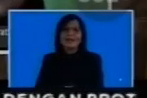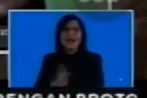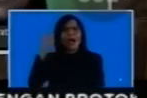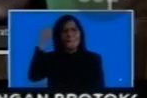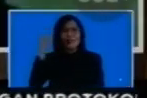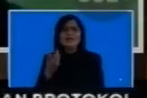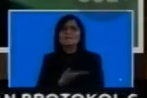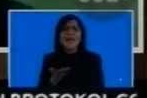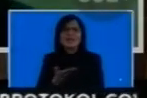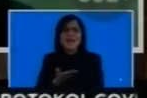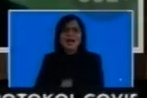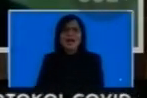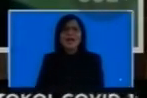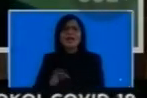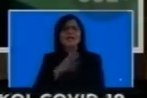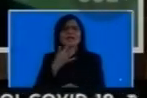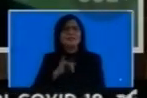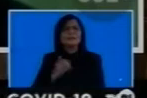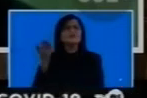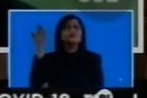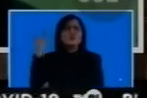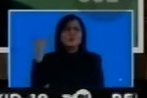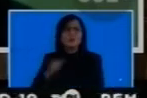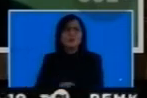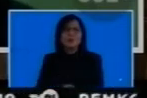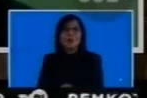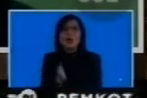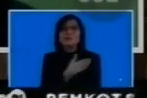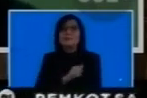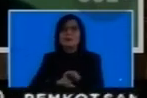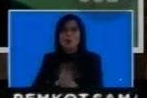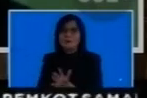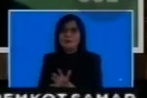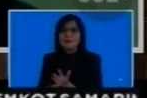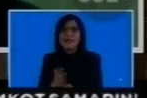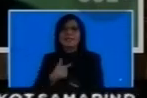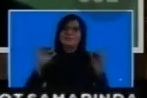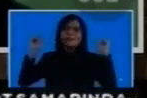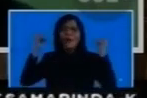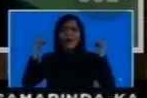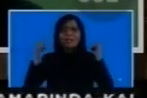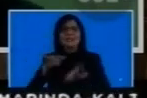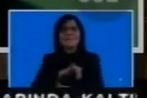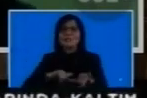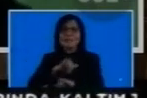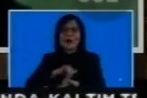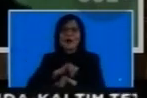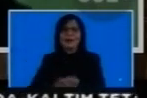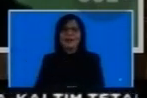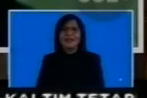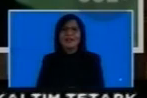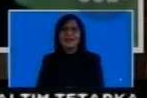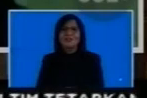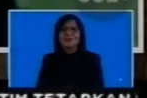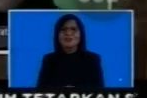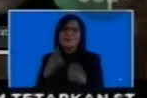seperti biasa, kayak dulu. Atau sebelum ada COVID, kita masih bermain bersama, bergurau